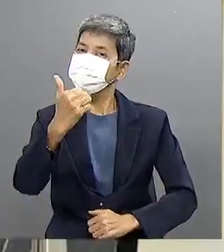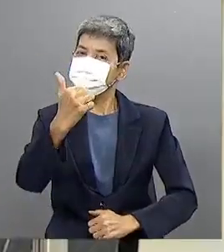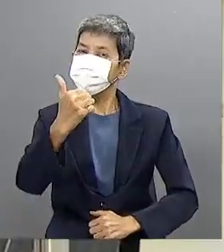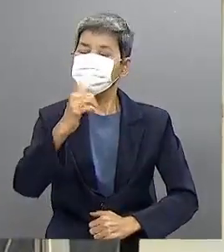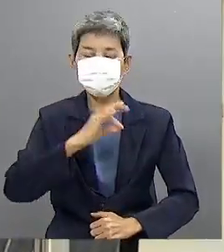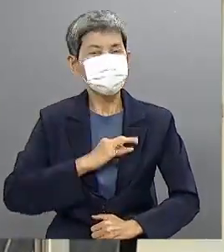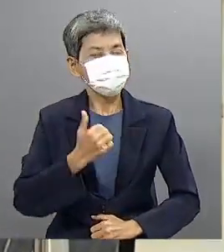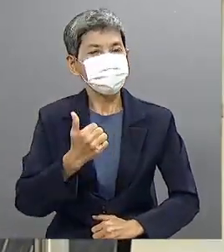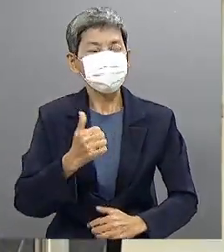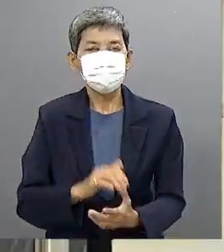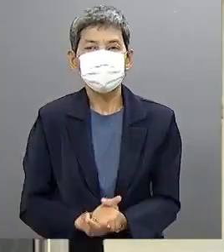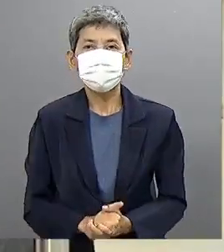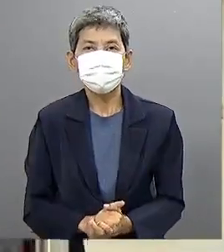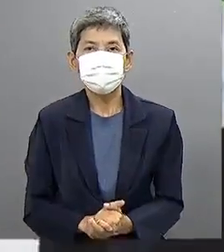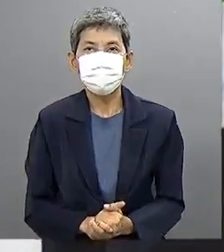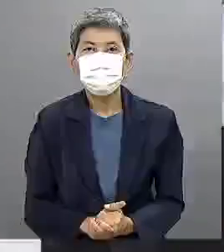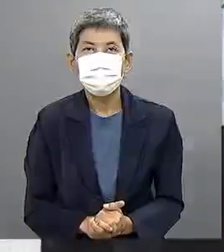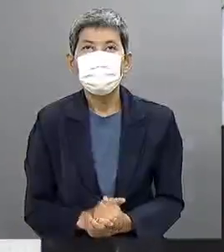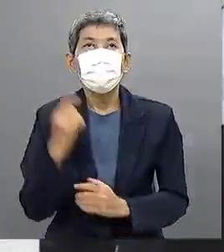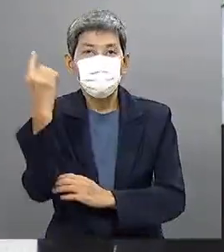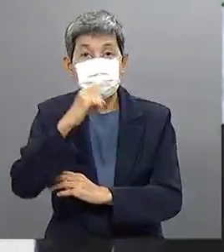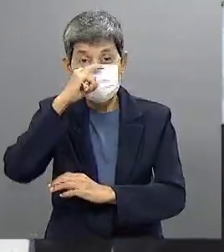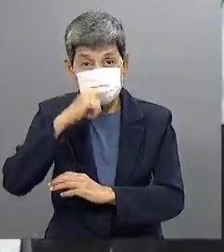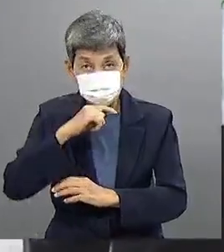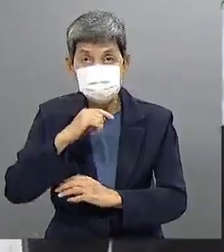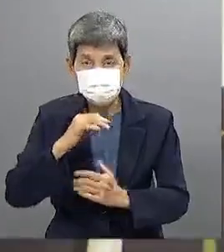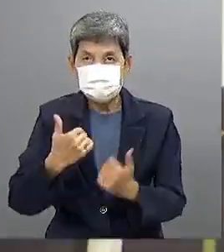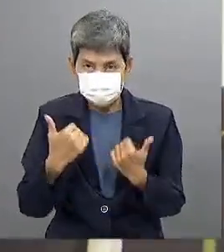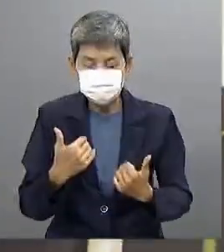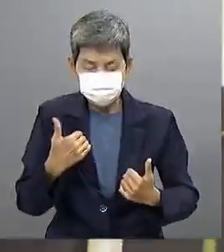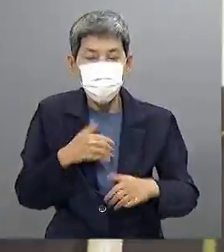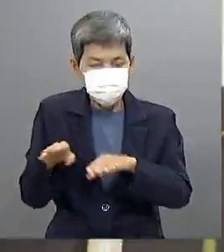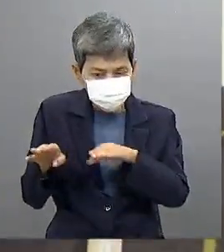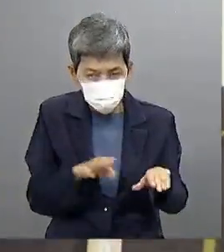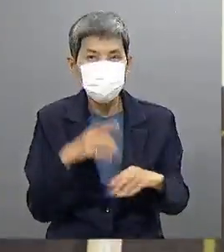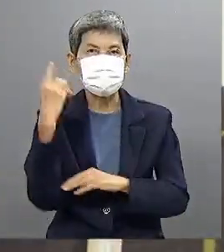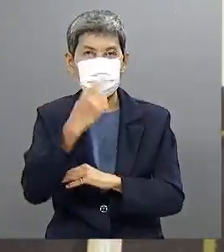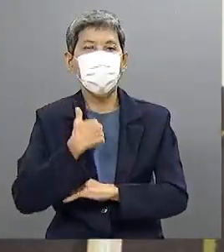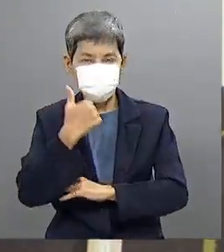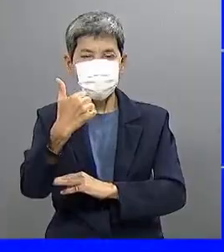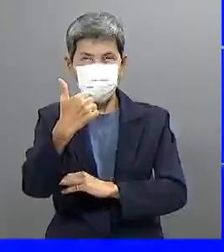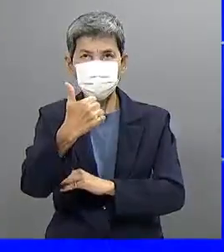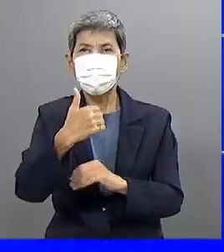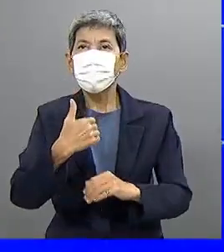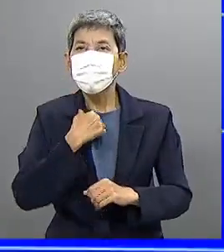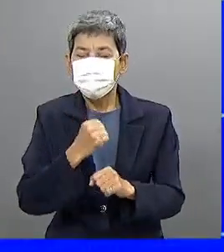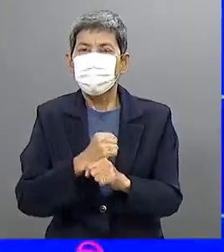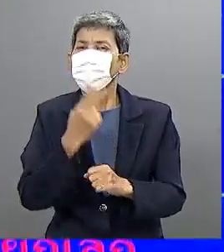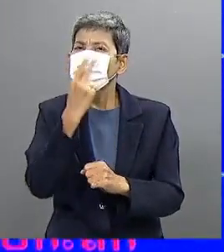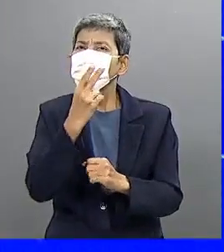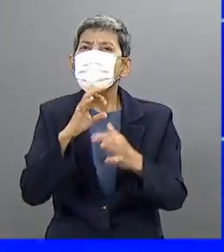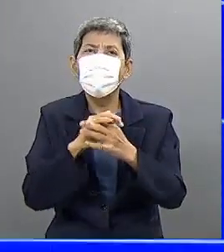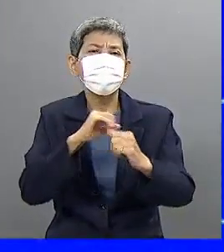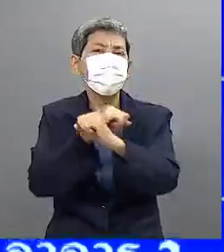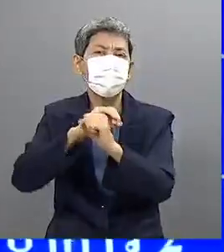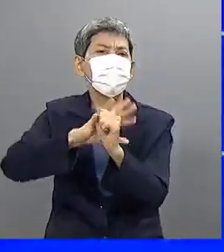นะครับ ขณะที่นักท่องเที่ยวไทยหลายคนบอกว่าตอนนี้พร้อมเดินทางท่องเที่ยวแล้วนะคะและยังคงให้ความสำคัญกับการป้องกันโควิด-19 เ